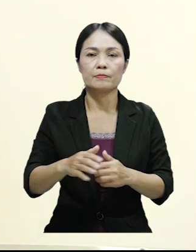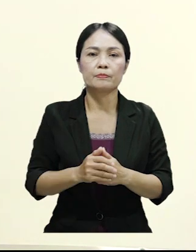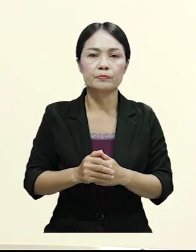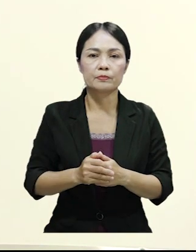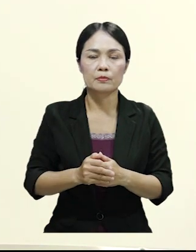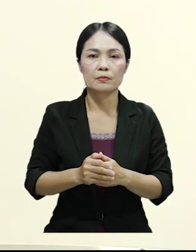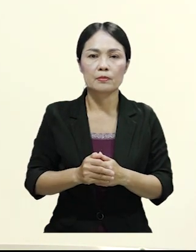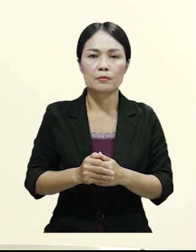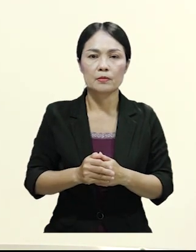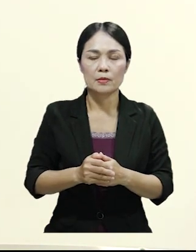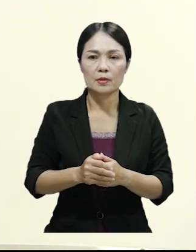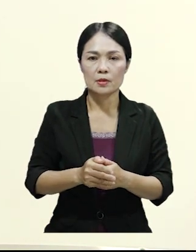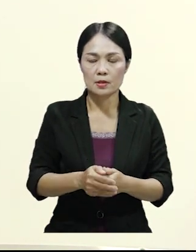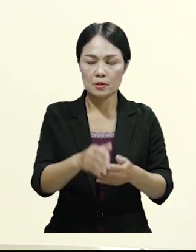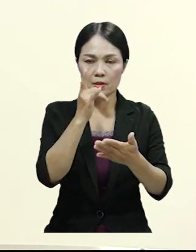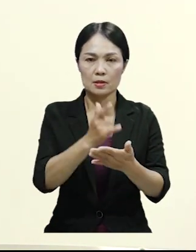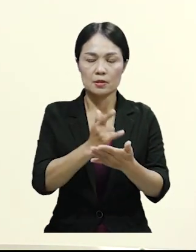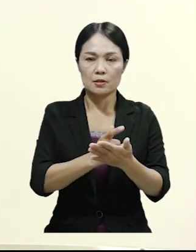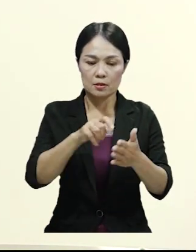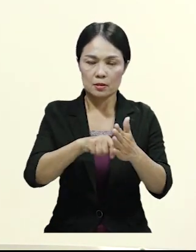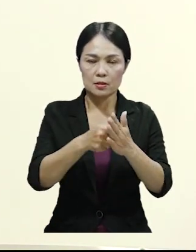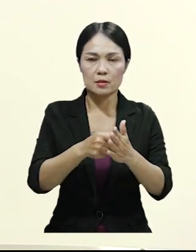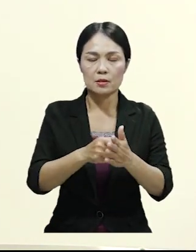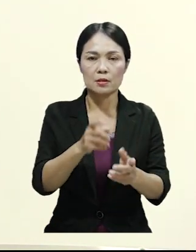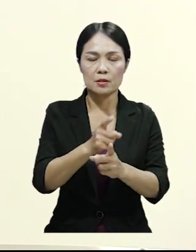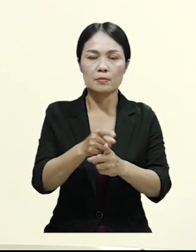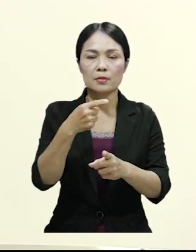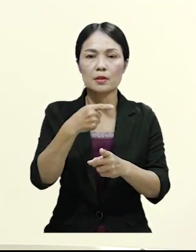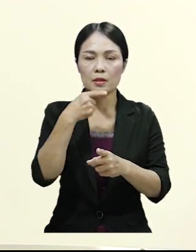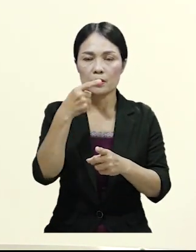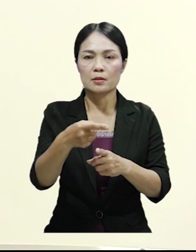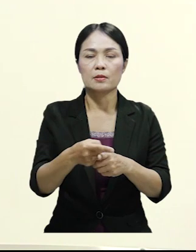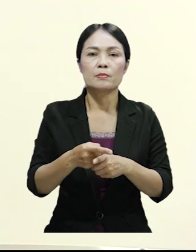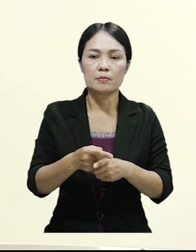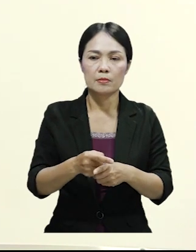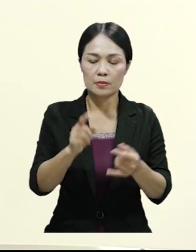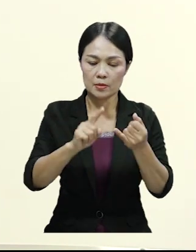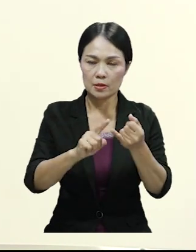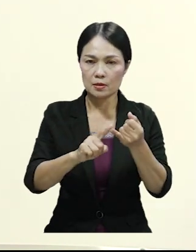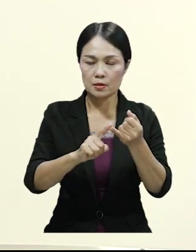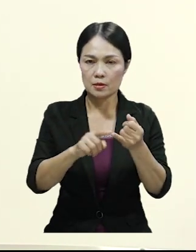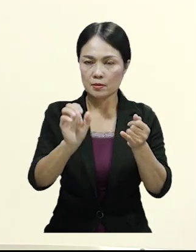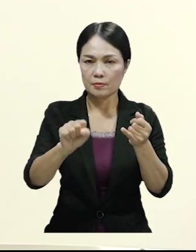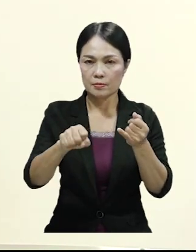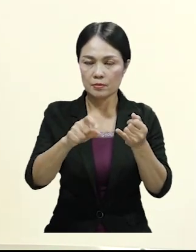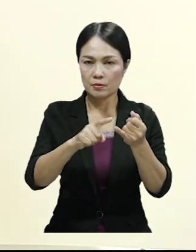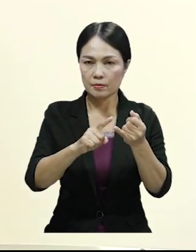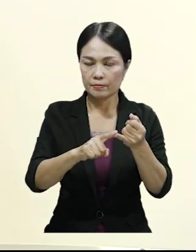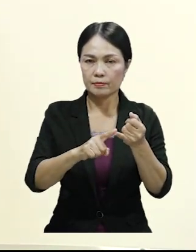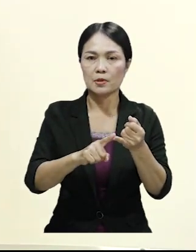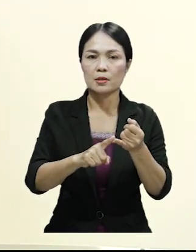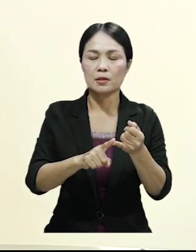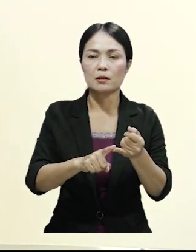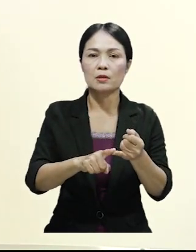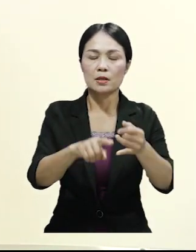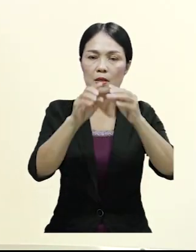ទហើយចុះសេចក្តីបញ្ចប់ខ្លឹមសារអ្វីដែលកូនត្រូវនិយាយនៅសេចក្តីបញ្ចប់បាទអញ្ចឹងនៅសេចក្តីបញ្ចប់គឺការ